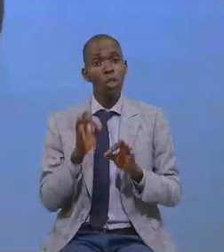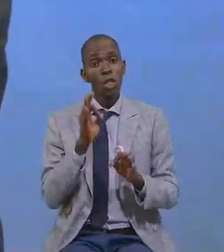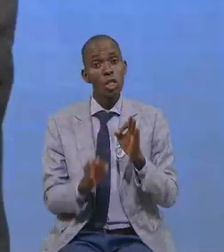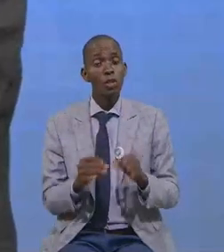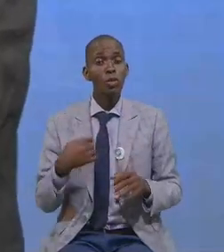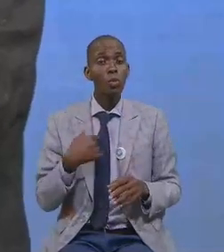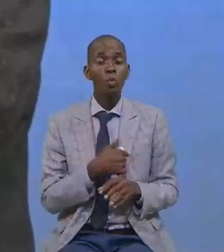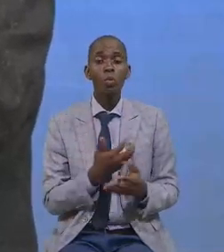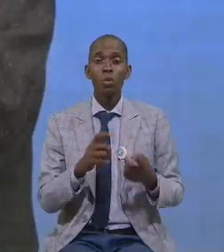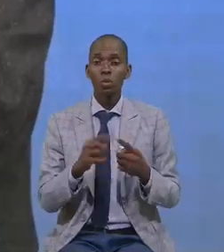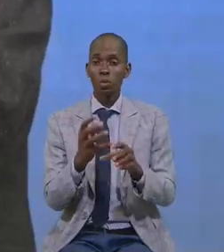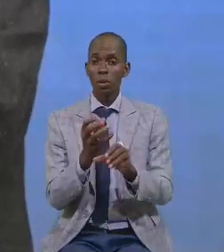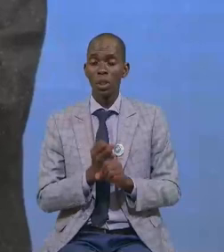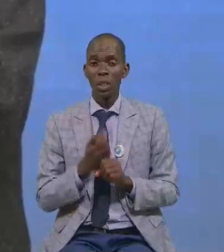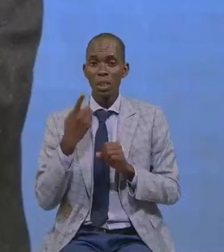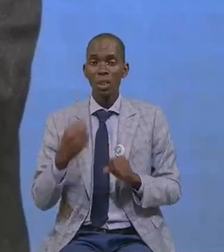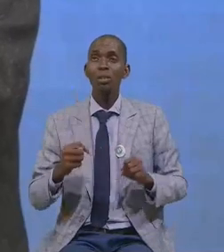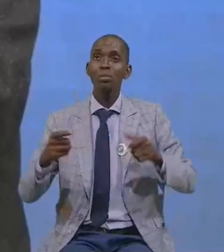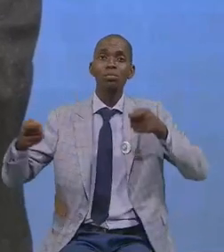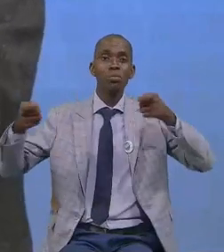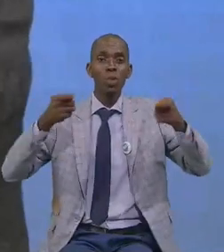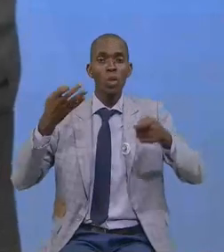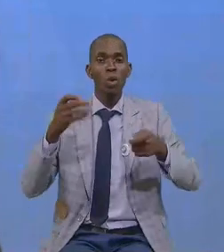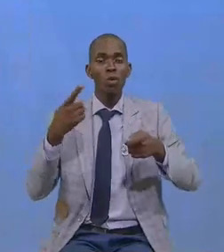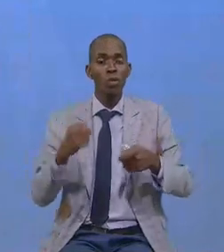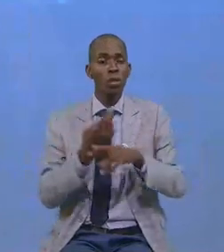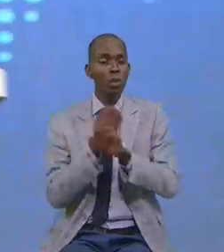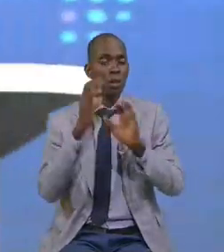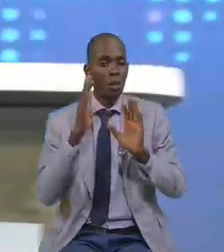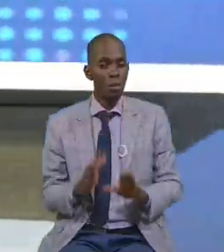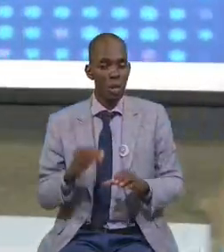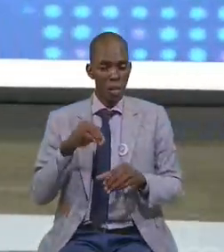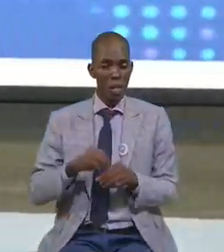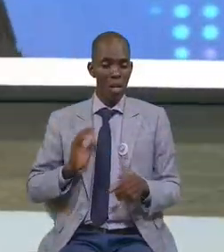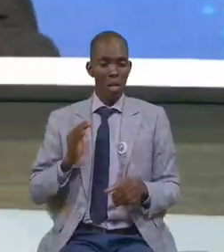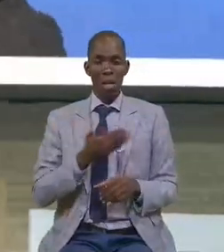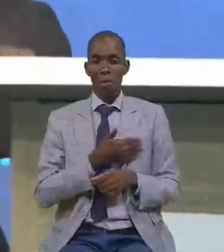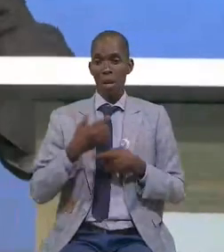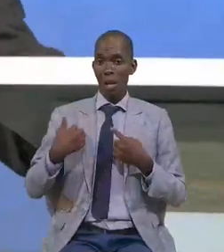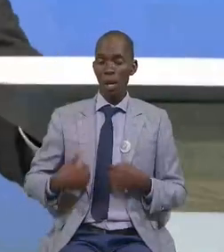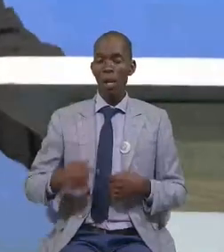avoir, oui, le règne du Rédempteur dans notre cœur,